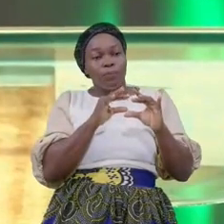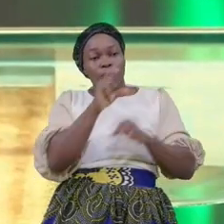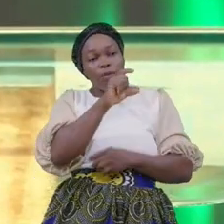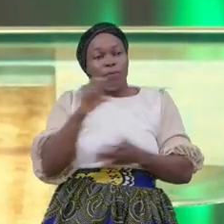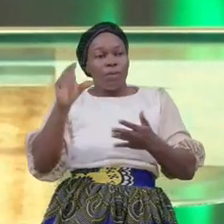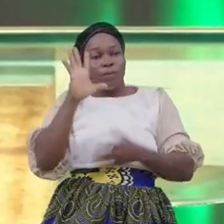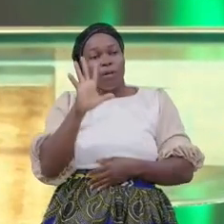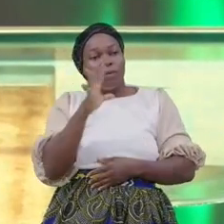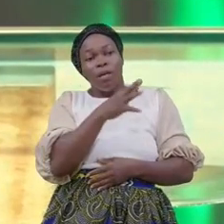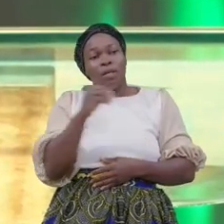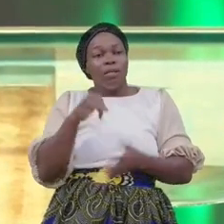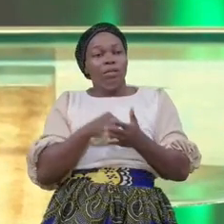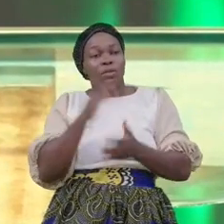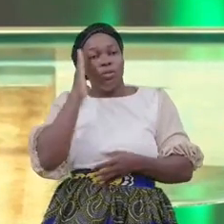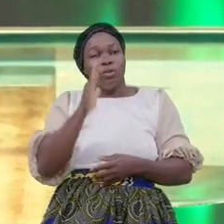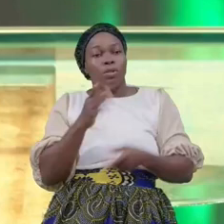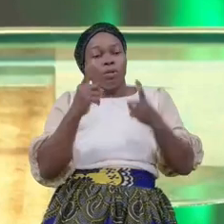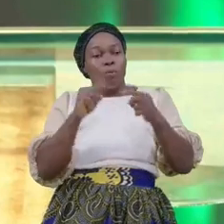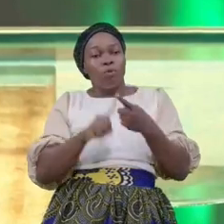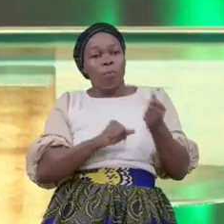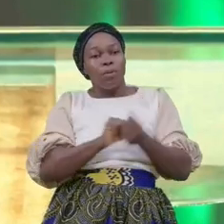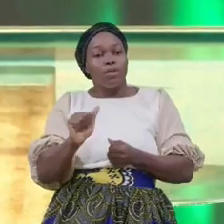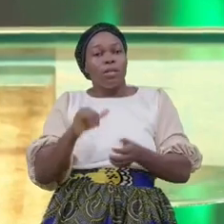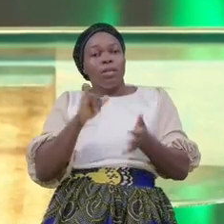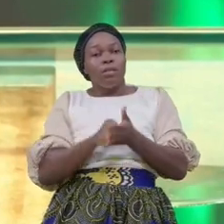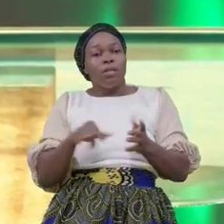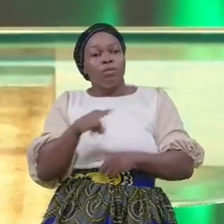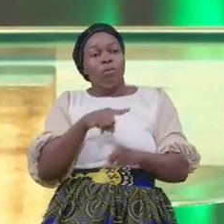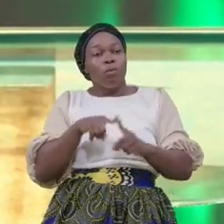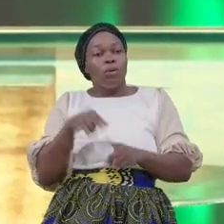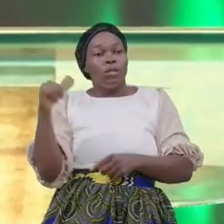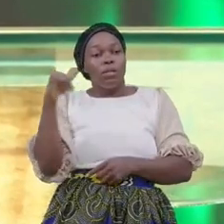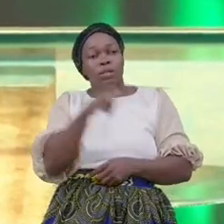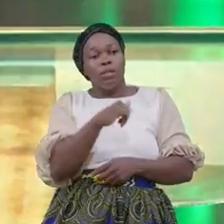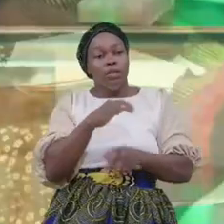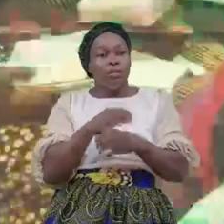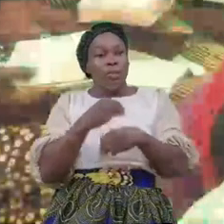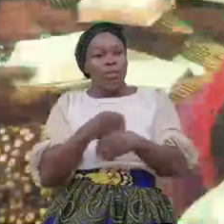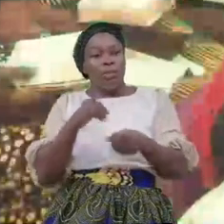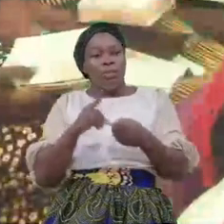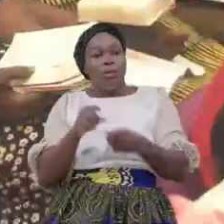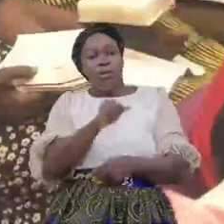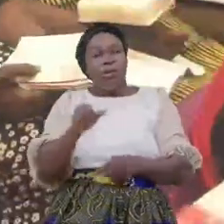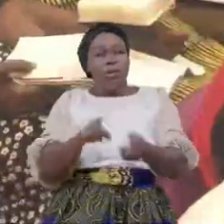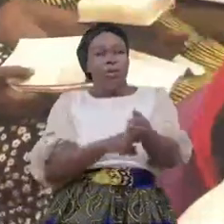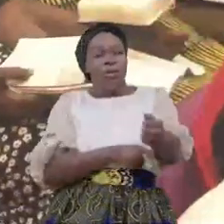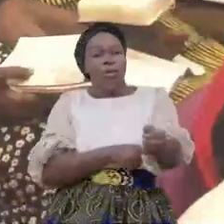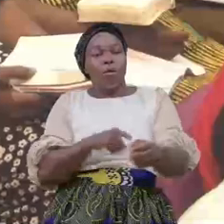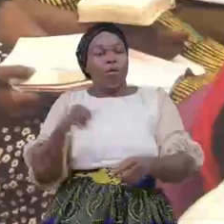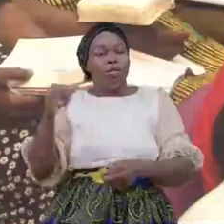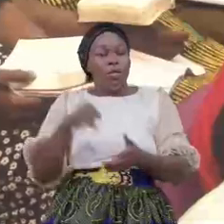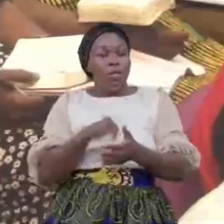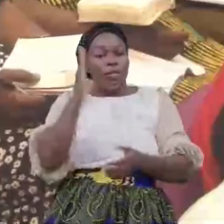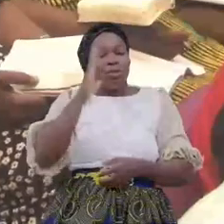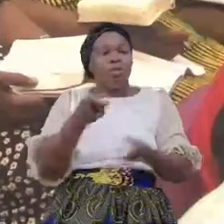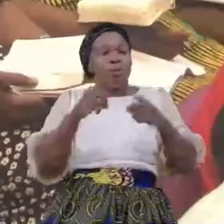trompettes. Verset 5. Quand ils sonneront, cela va s'accomplir.